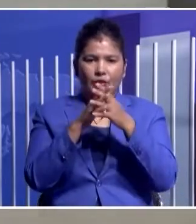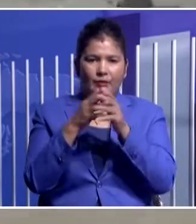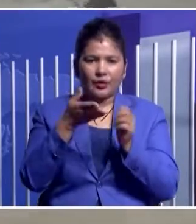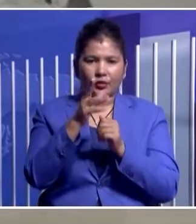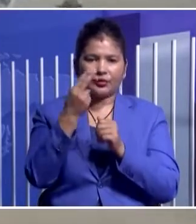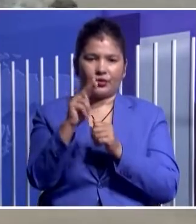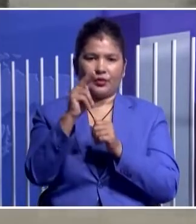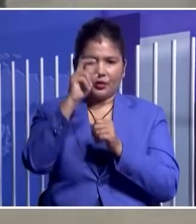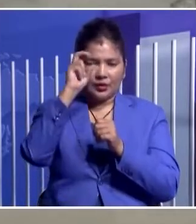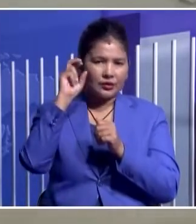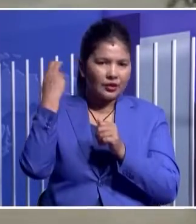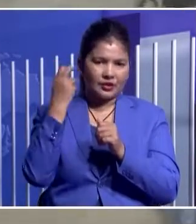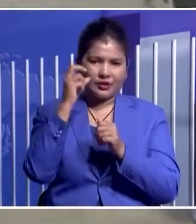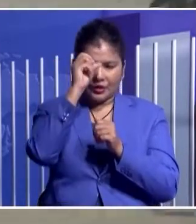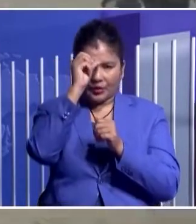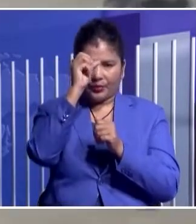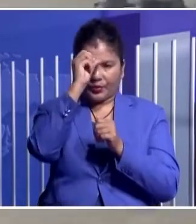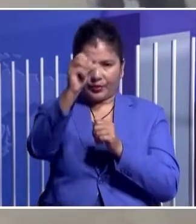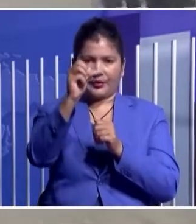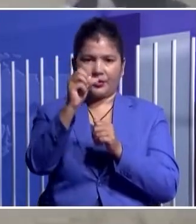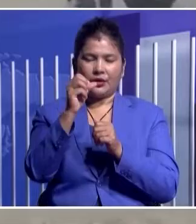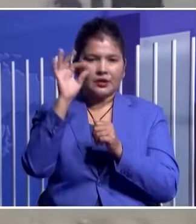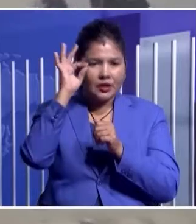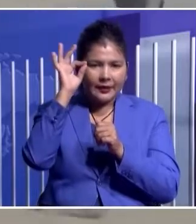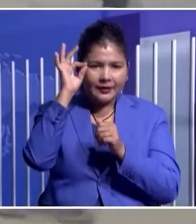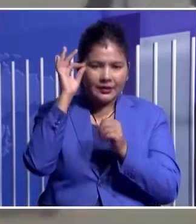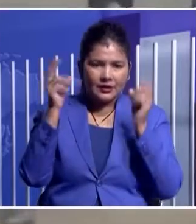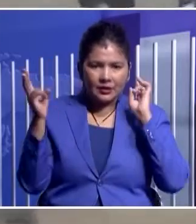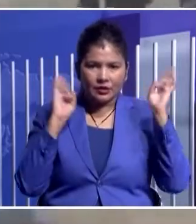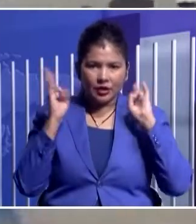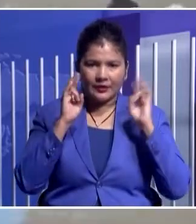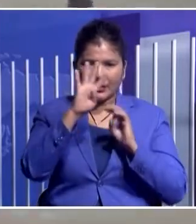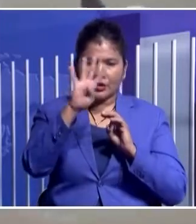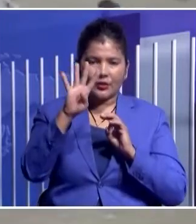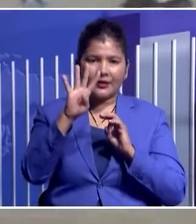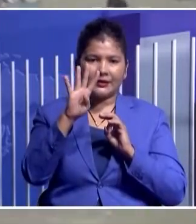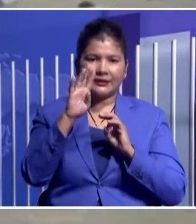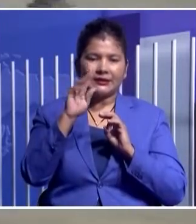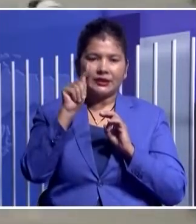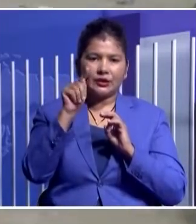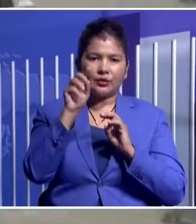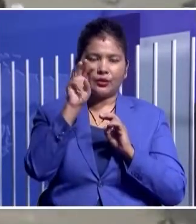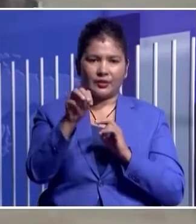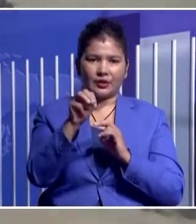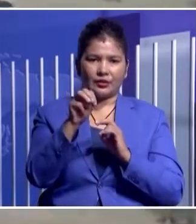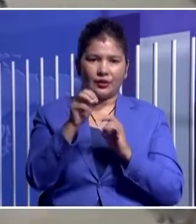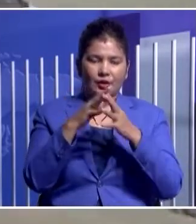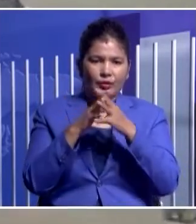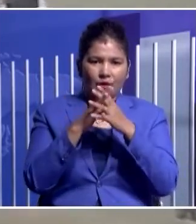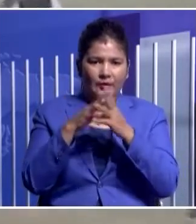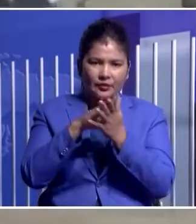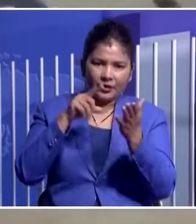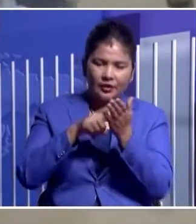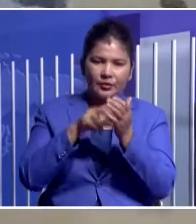थियो। दक्षिण पूर्वी अफगानिस्तानको खोस्ट सहरबाट झन्डै 44 किलोमिटर टाढा भूकम्पको केन्द्रबिन्दु रहेको छ। यो